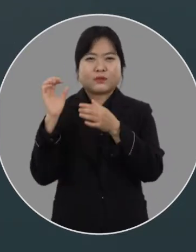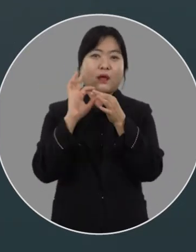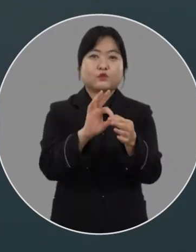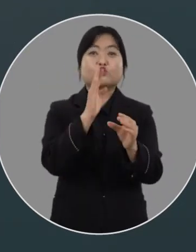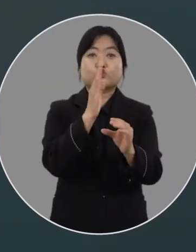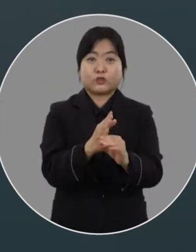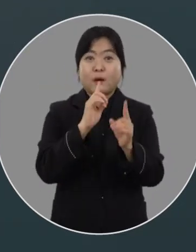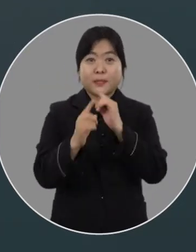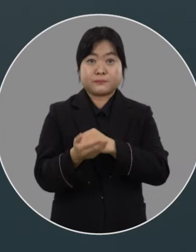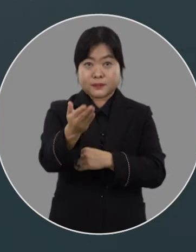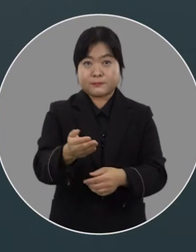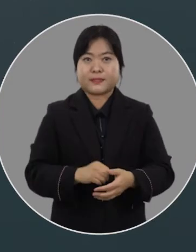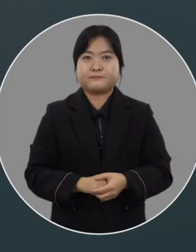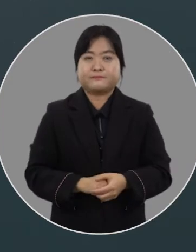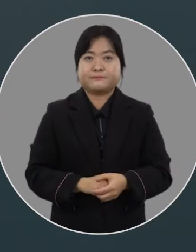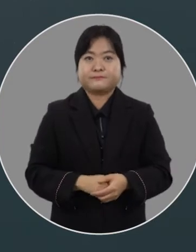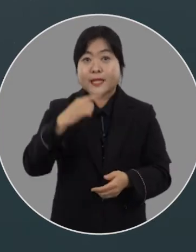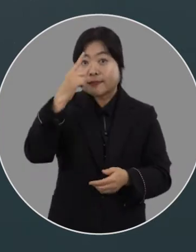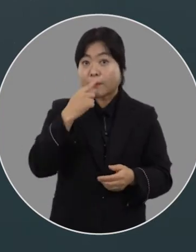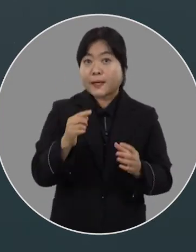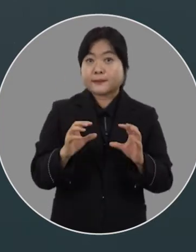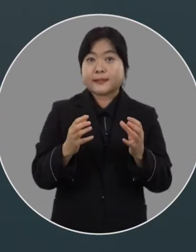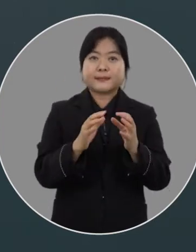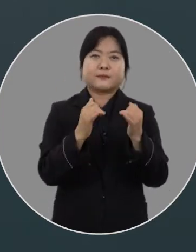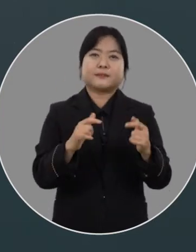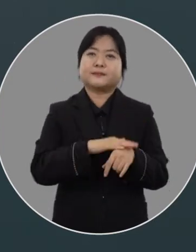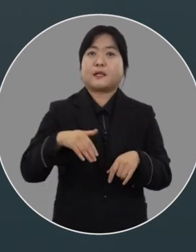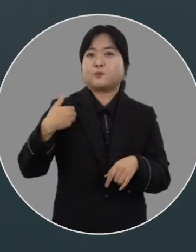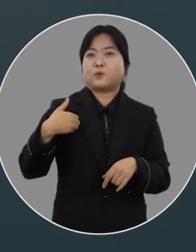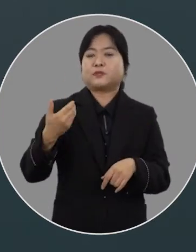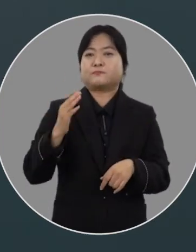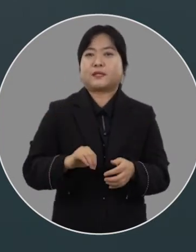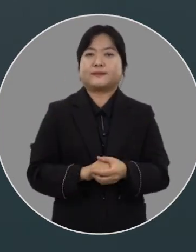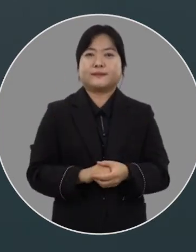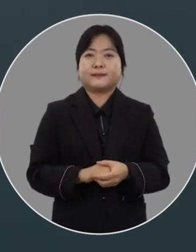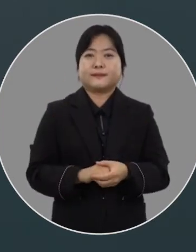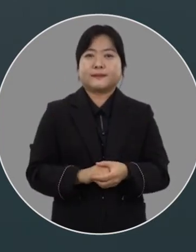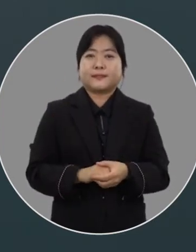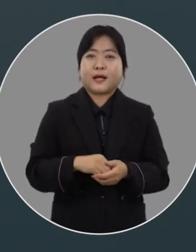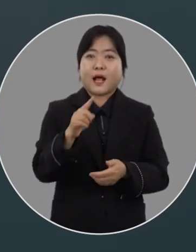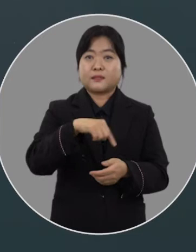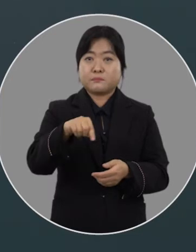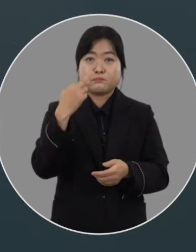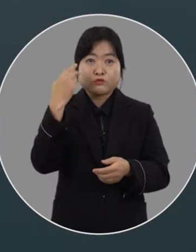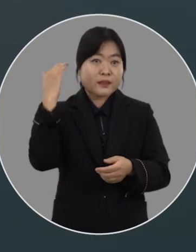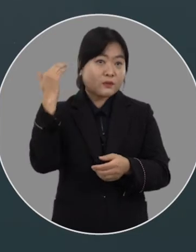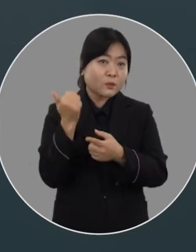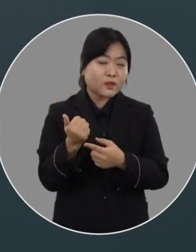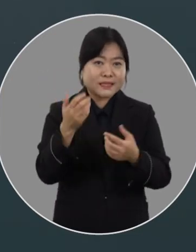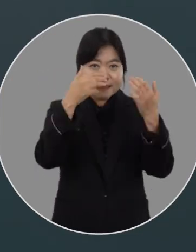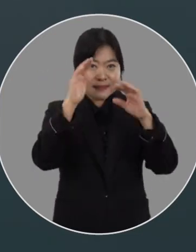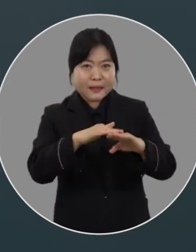이어지고 있다고 말씀드릴 수 있습니다. 서방 세계의 사람들은 잘 모르지만 한 미국의 대통령이